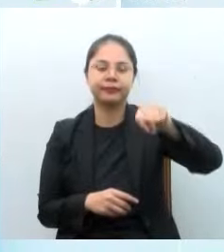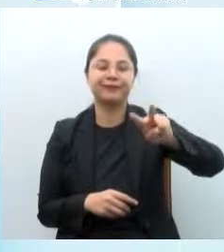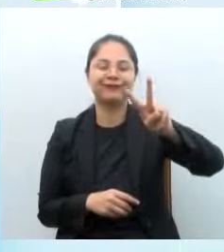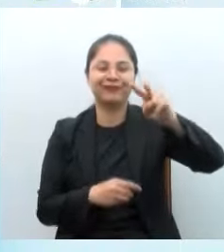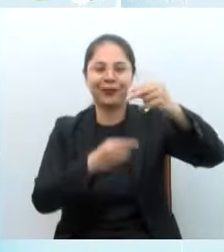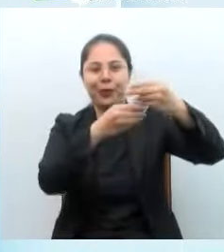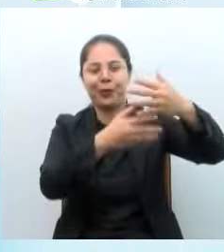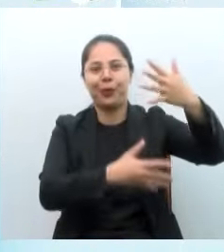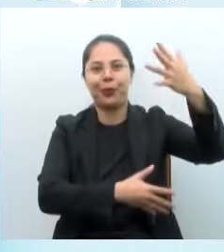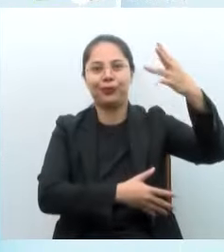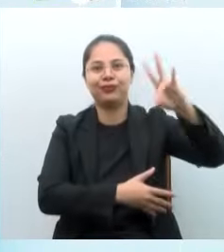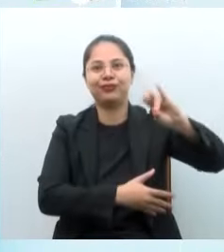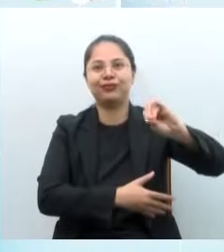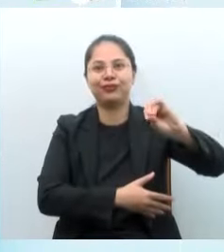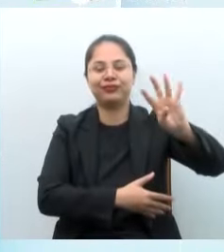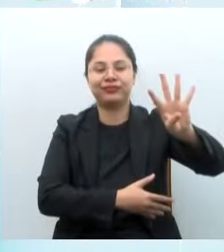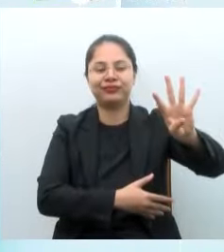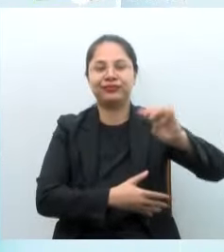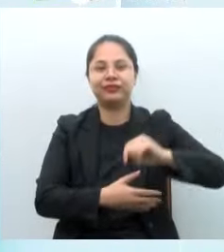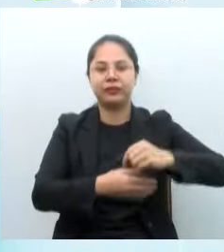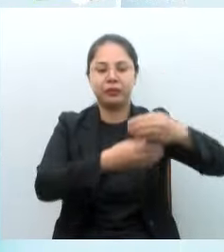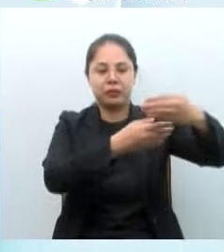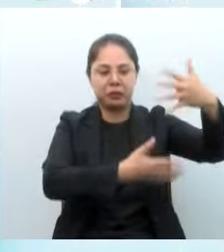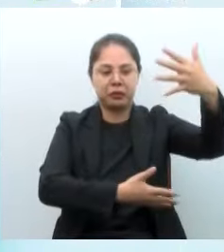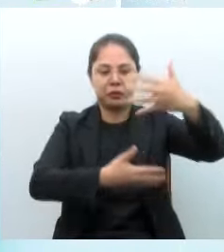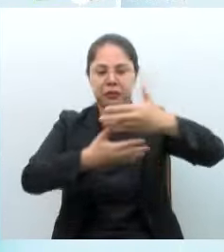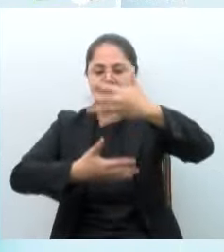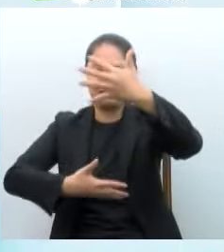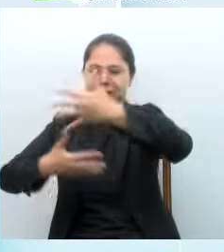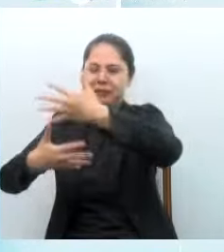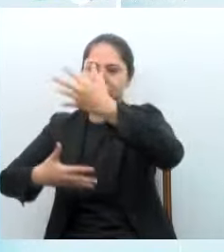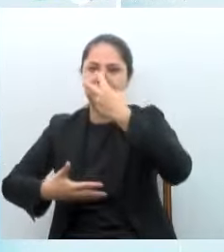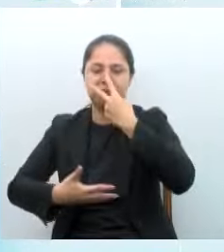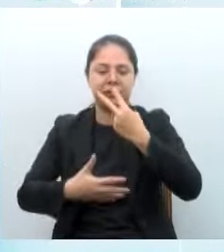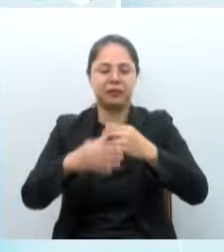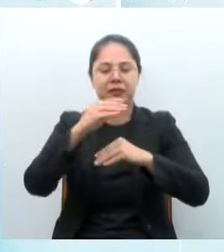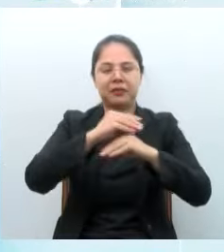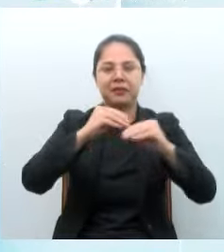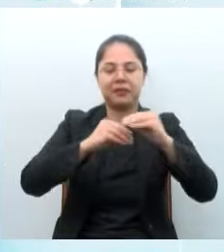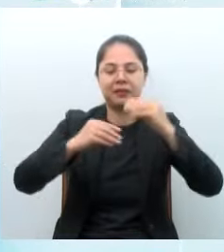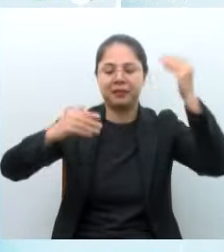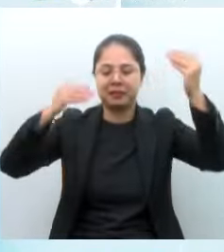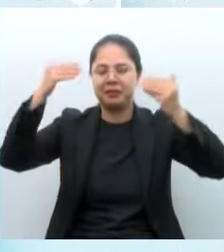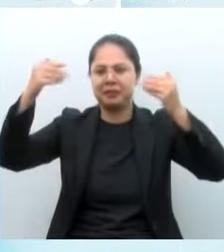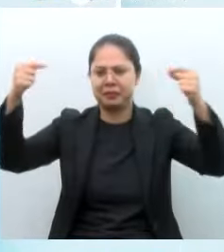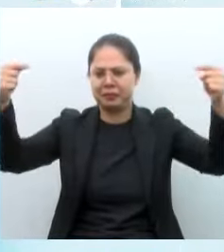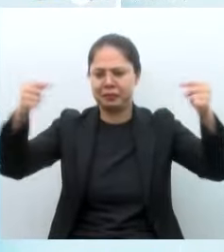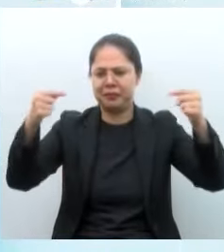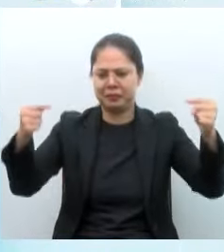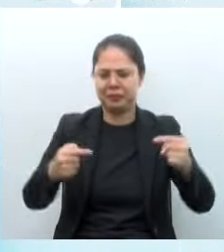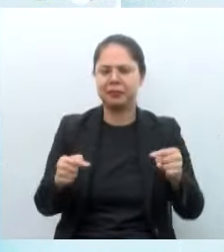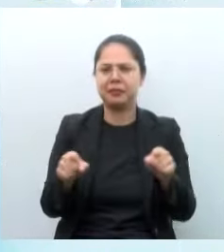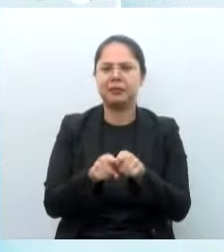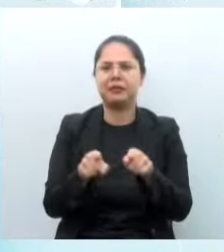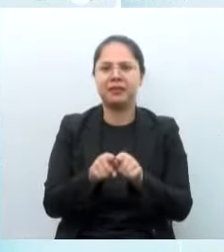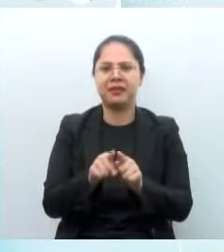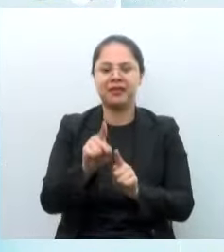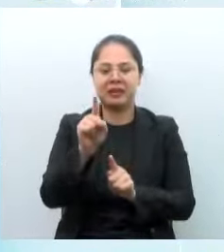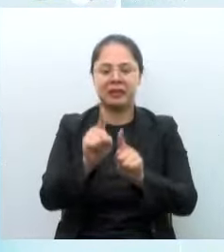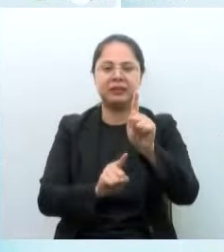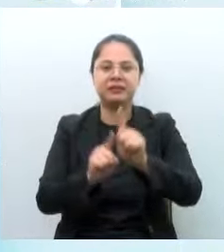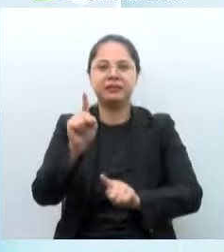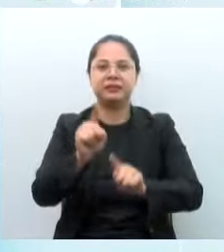การนะครับซึ่งในแต่ละรายการนี้อาจจะซ้ำซ้อนกันทั้งโครงการและกิจกรรมนะครับที่โพสำรวจมานี้ก็เ